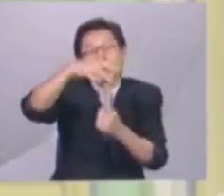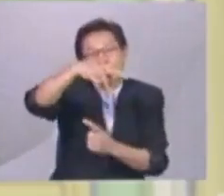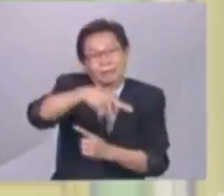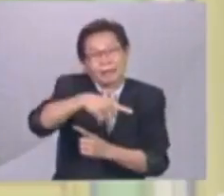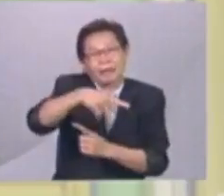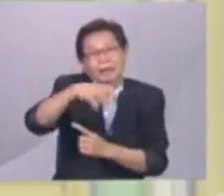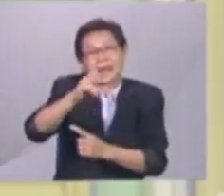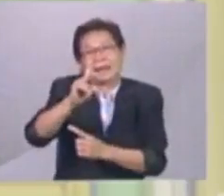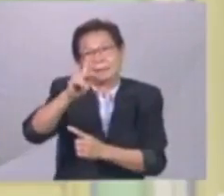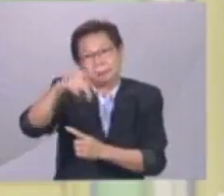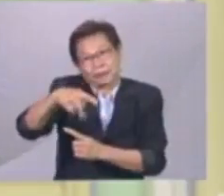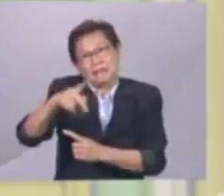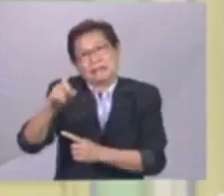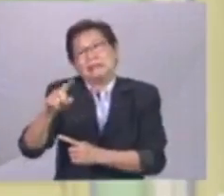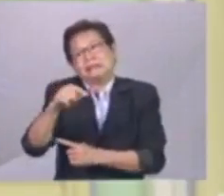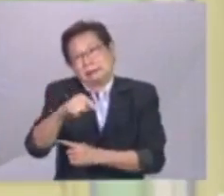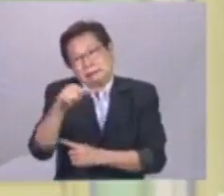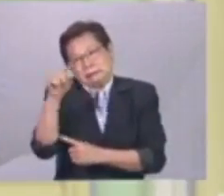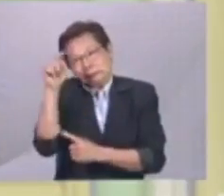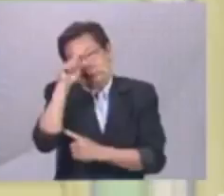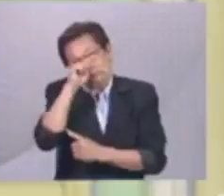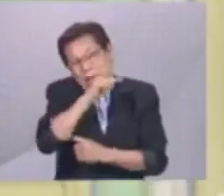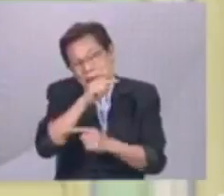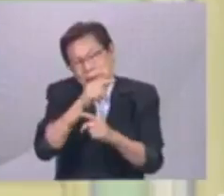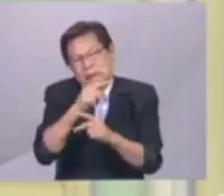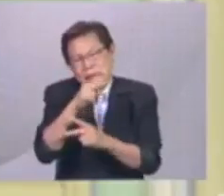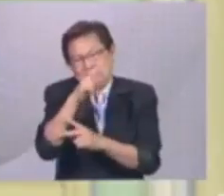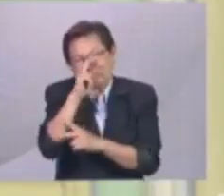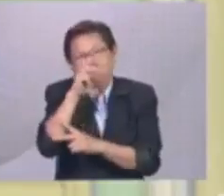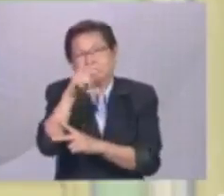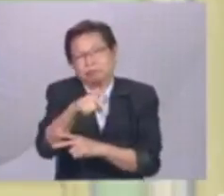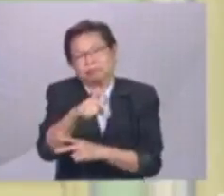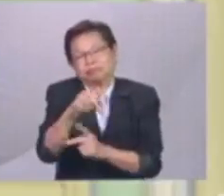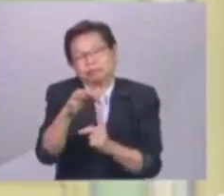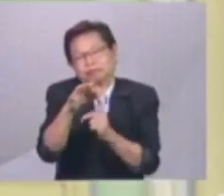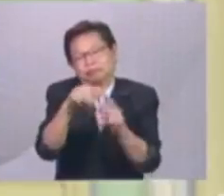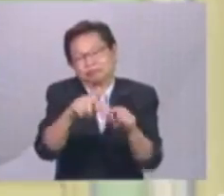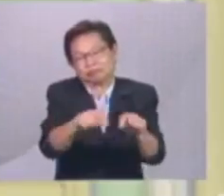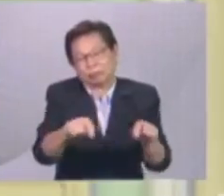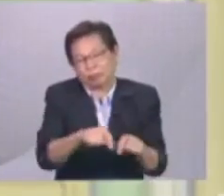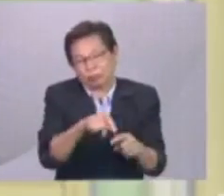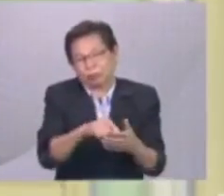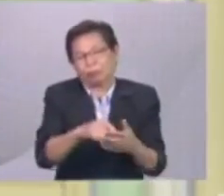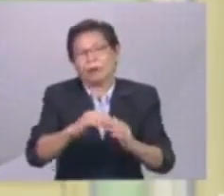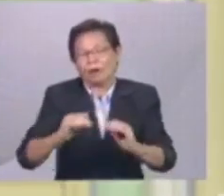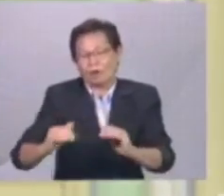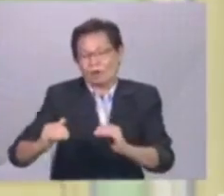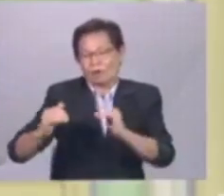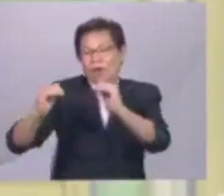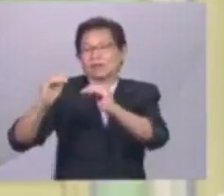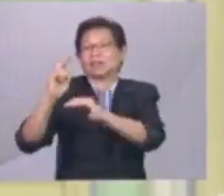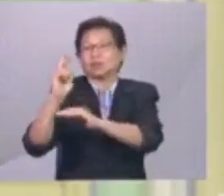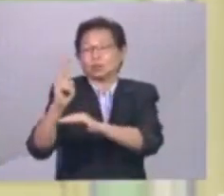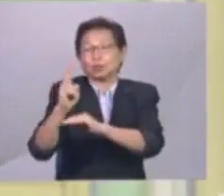PKPD, iaitu PKP yang diperketatkan. Bagi fasa 2,